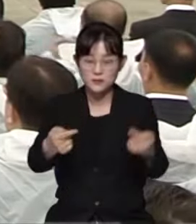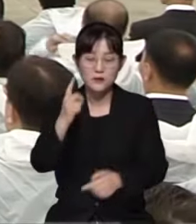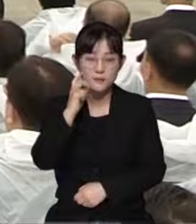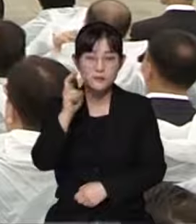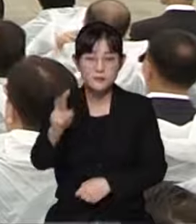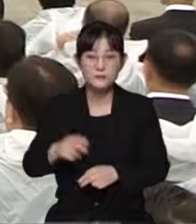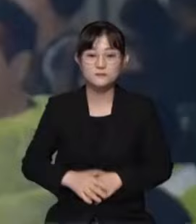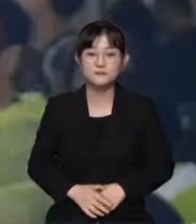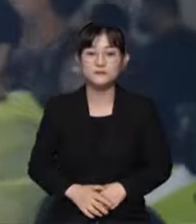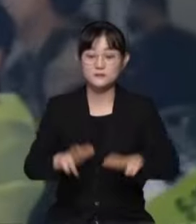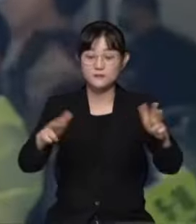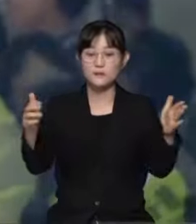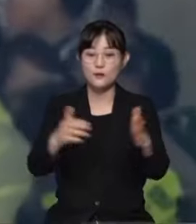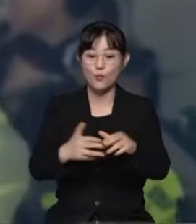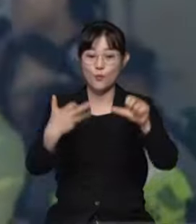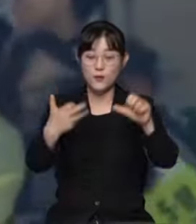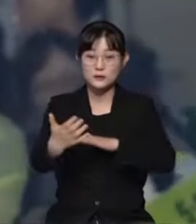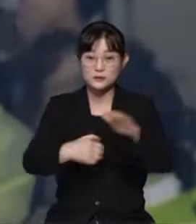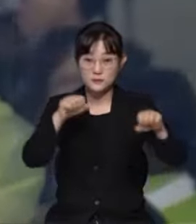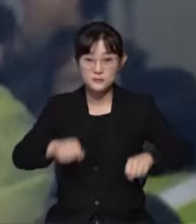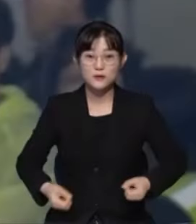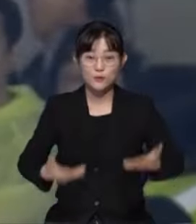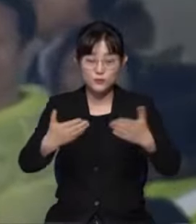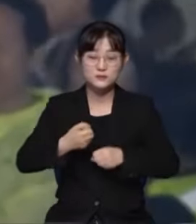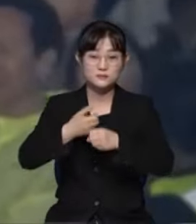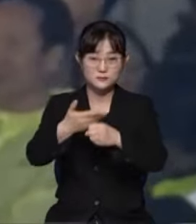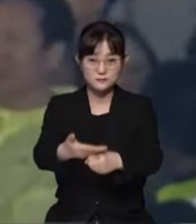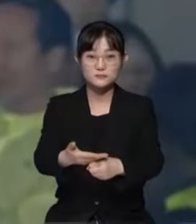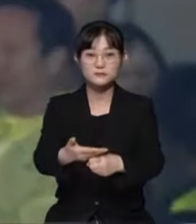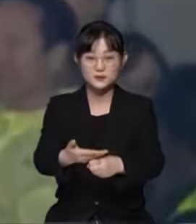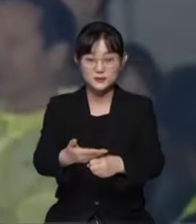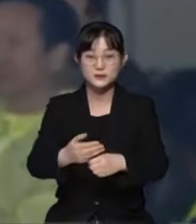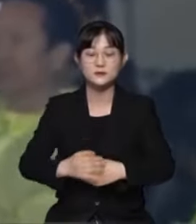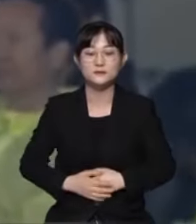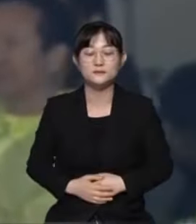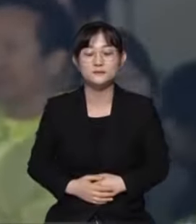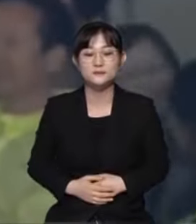알려졌습니다. 지금까지 5.18 전야제 현장에서 KBC 조경원입니다.